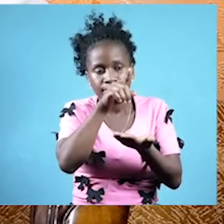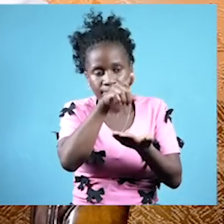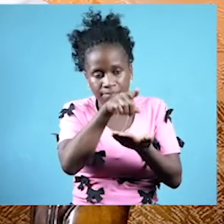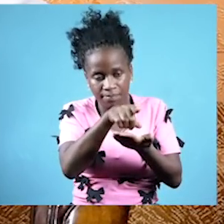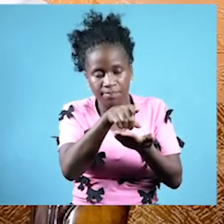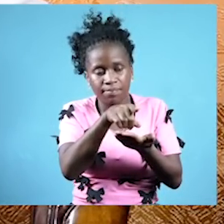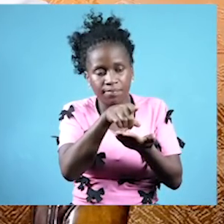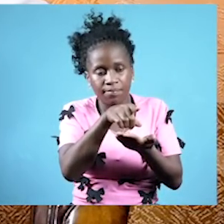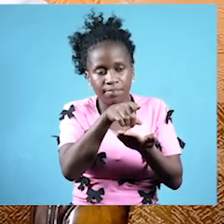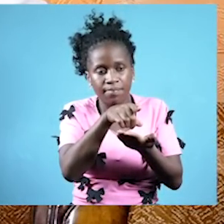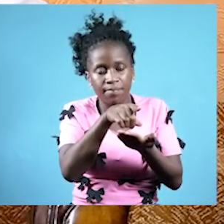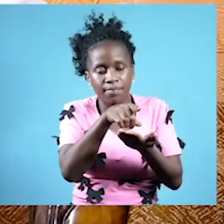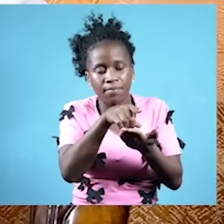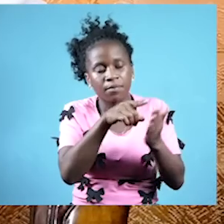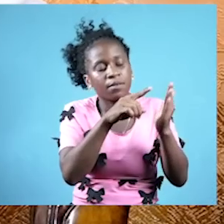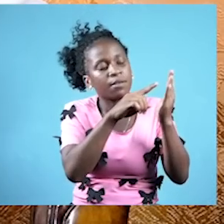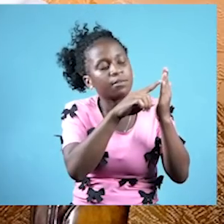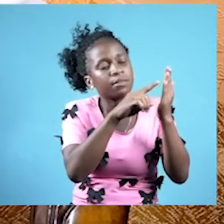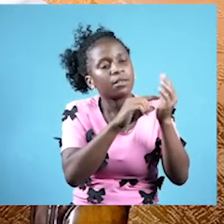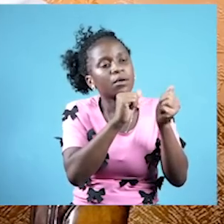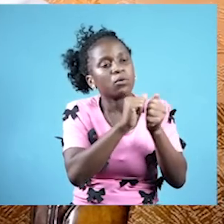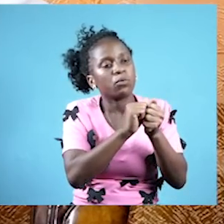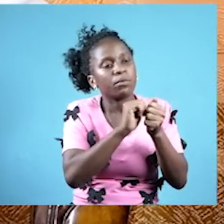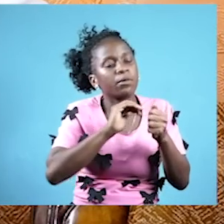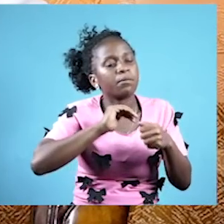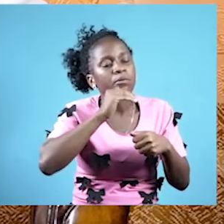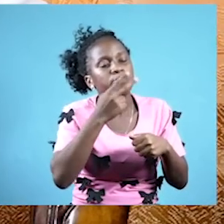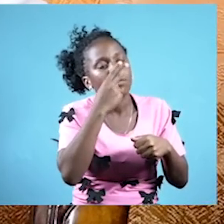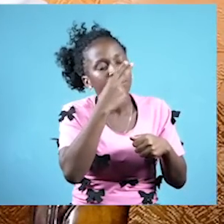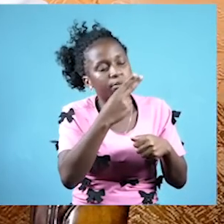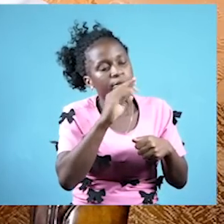mwezi wa pili 24 mwezi wa pili